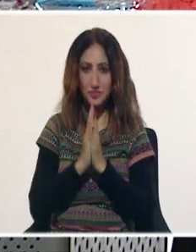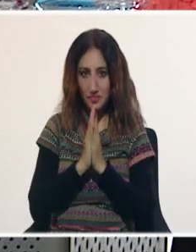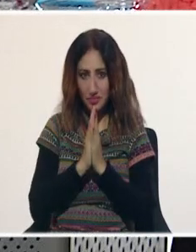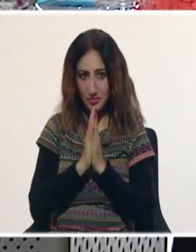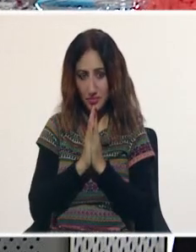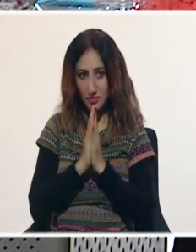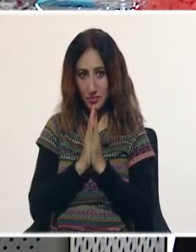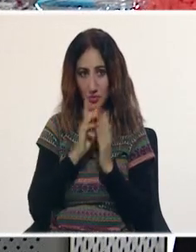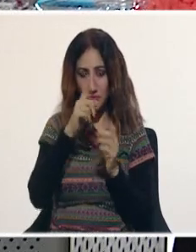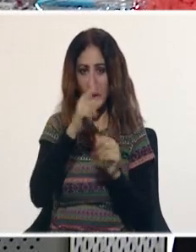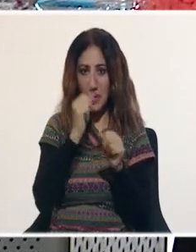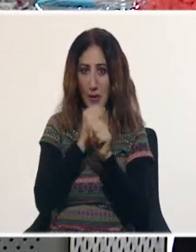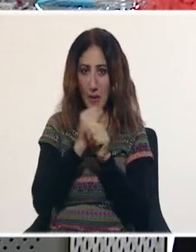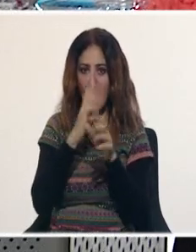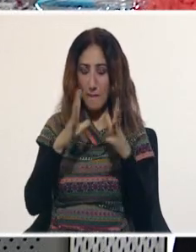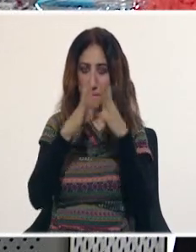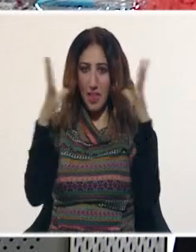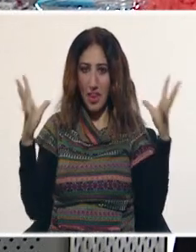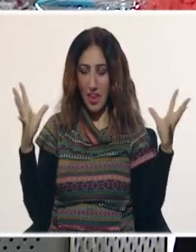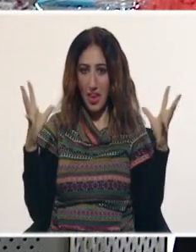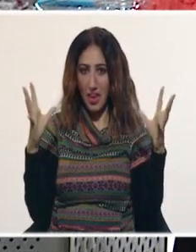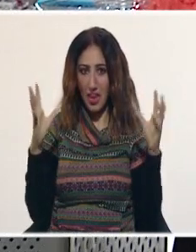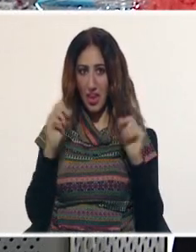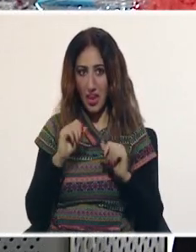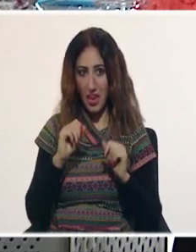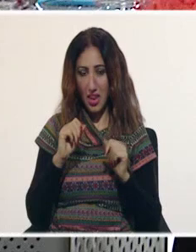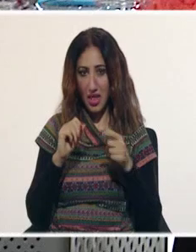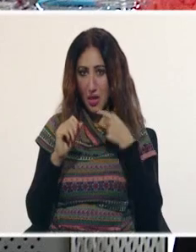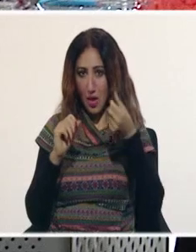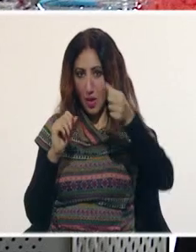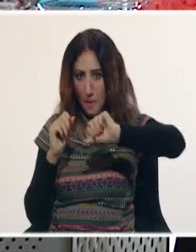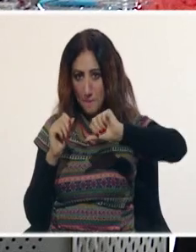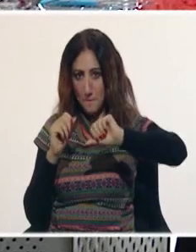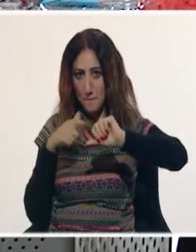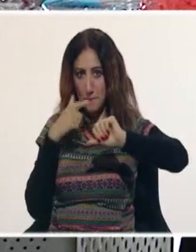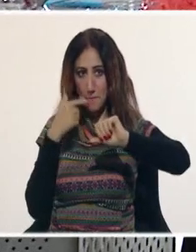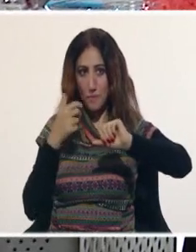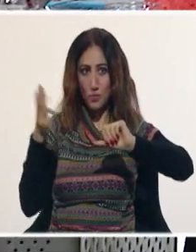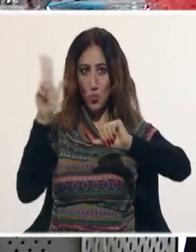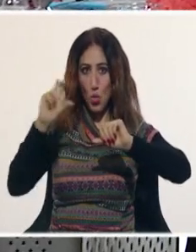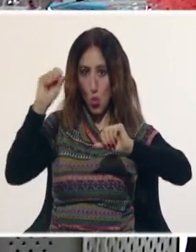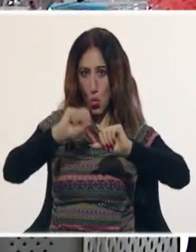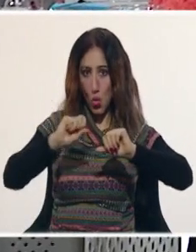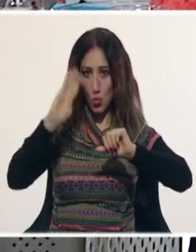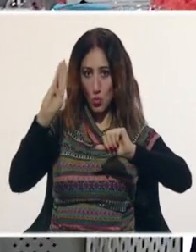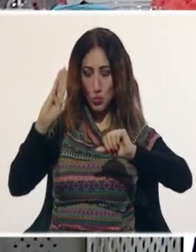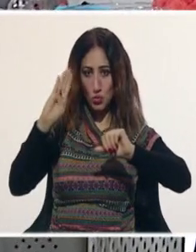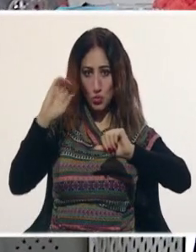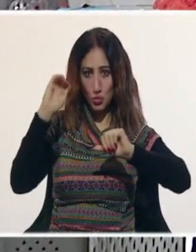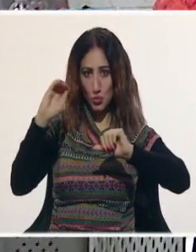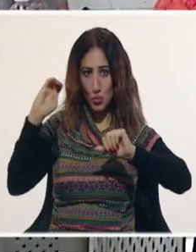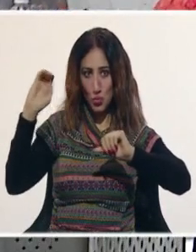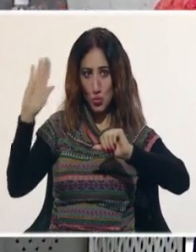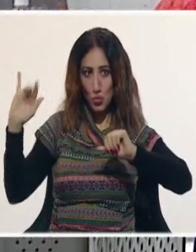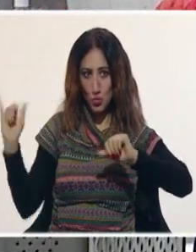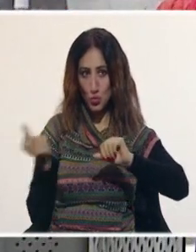حفاز اللي هو ايه بقى؟ الكي اي او البوتاسيوم ايودايد. اول ما بحطه على ميه الاكسجين يبدا الاكسجين يهرب من الايه؟ من الميه. فلما يهرب بسرعه